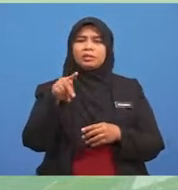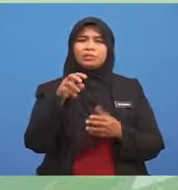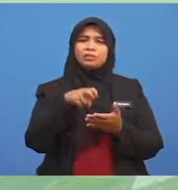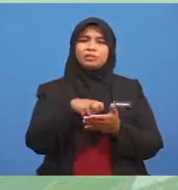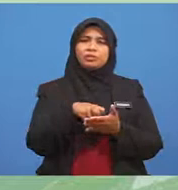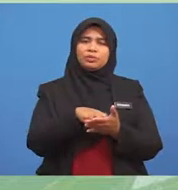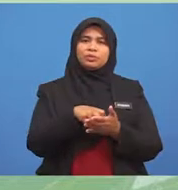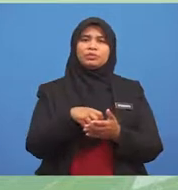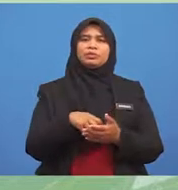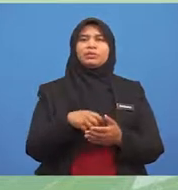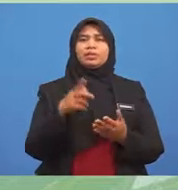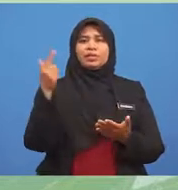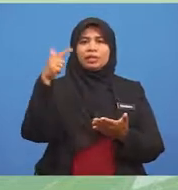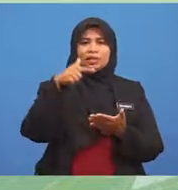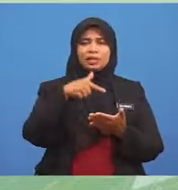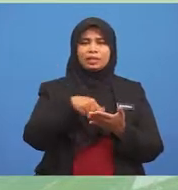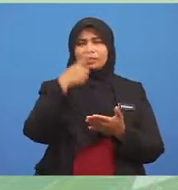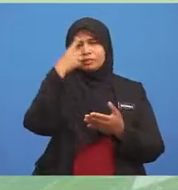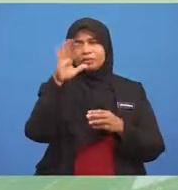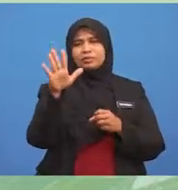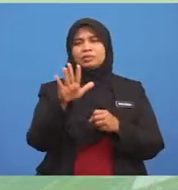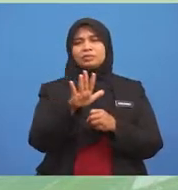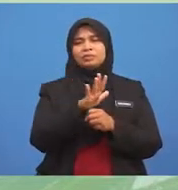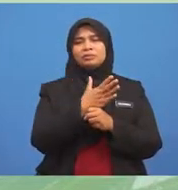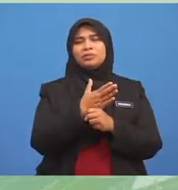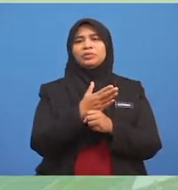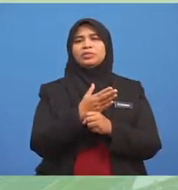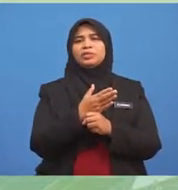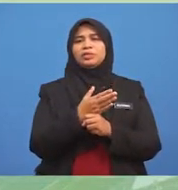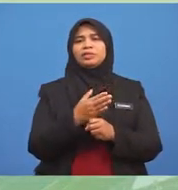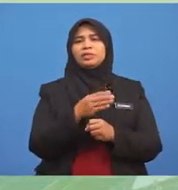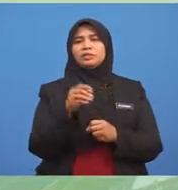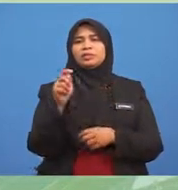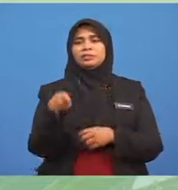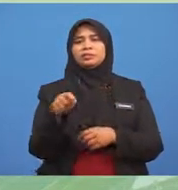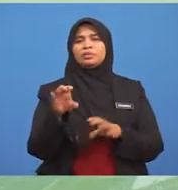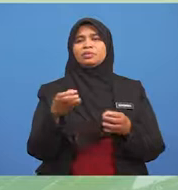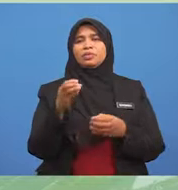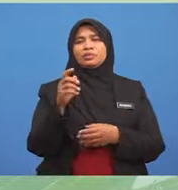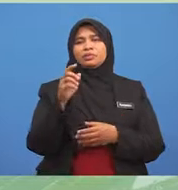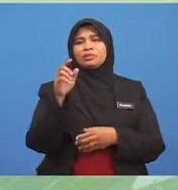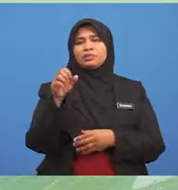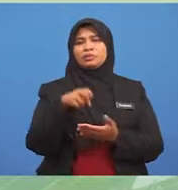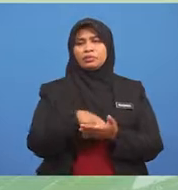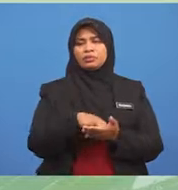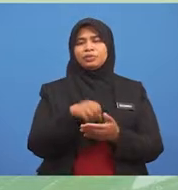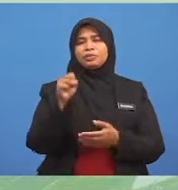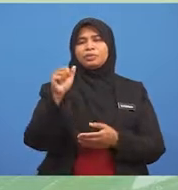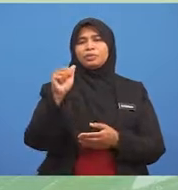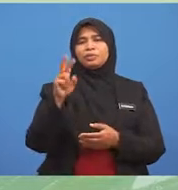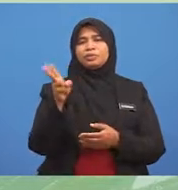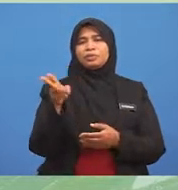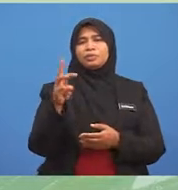sujud sekali lagi untuk menyempurnakan sujudnya dan sunat melaksanakan sujud sahwi